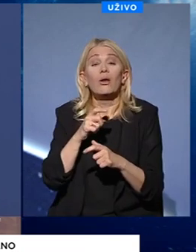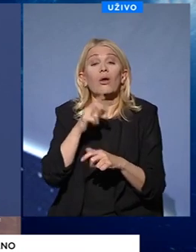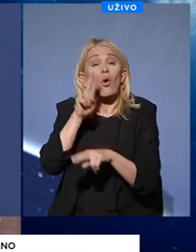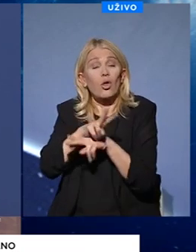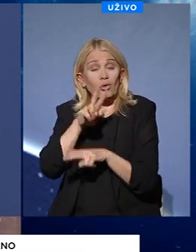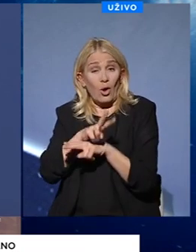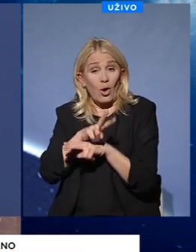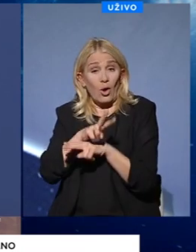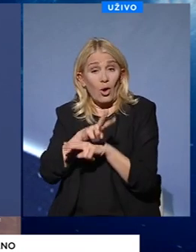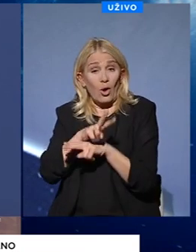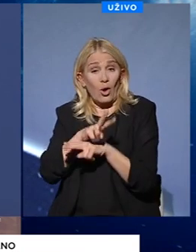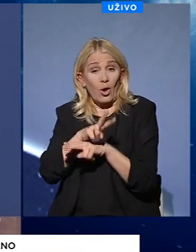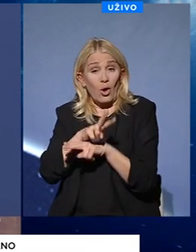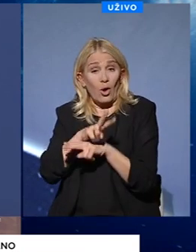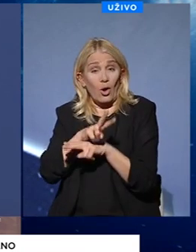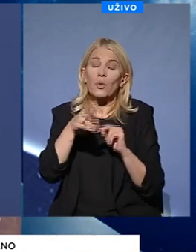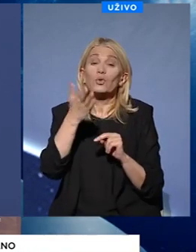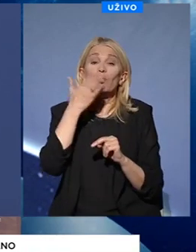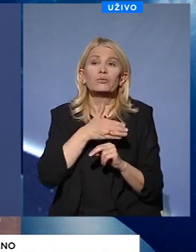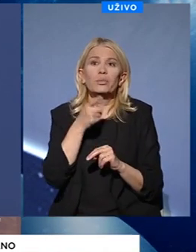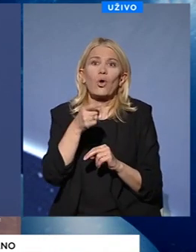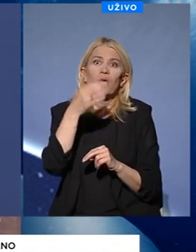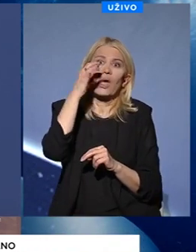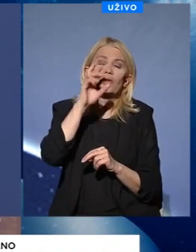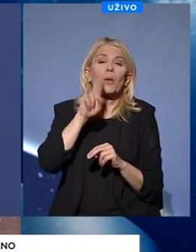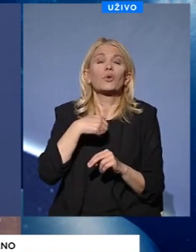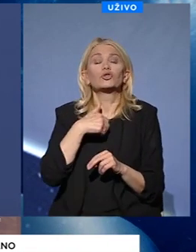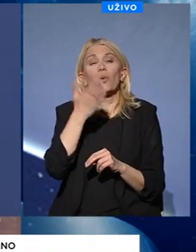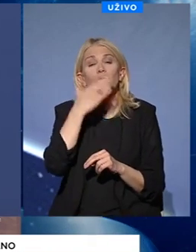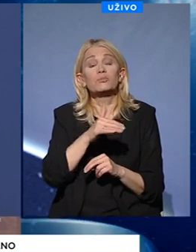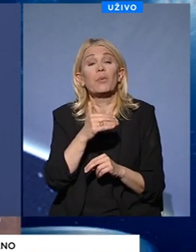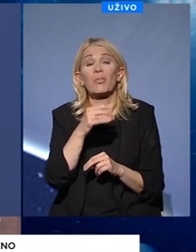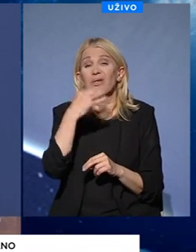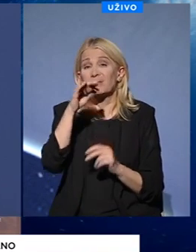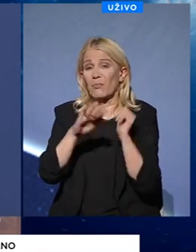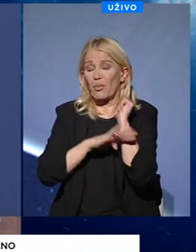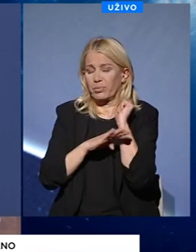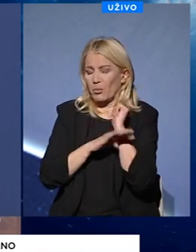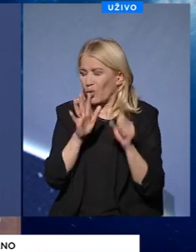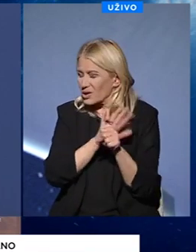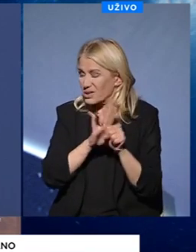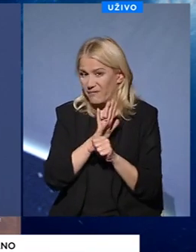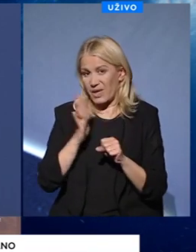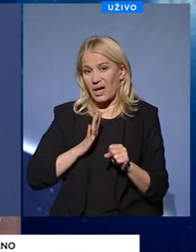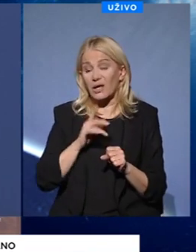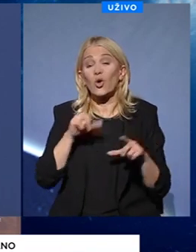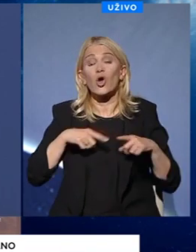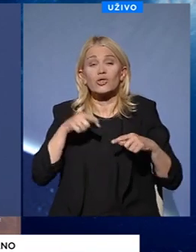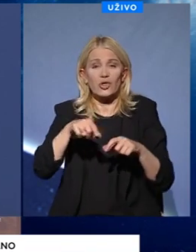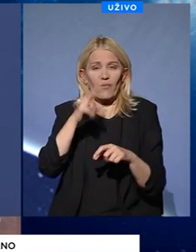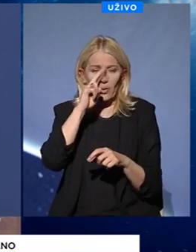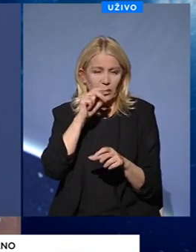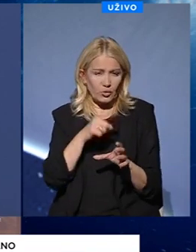se da ćemo to uspeti, ali to jedino možemo da uspemo uz pomoć svih građana koji žive tu. Što se